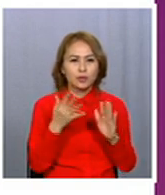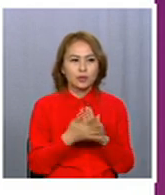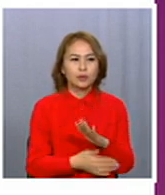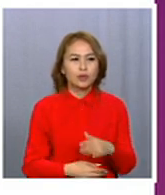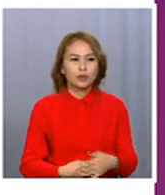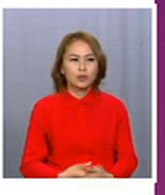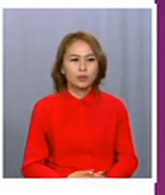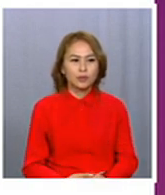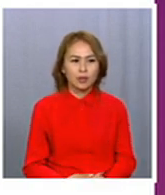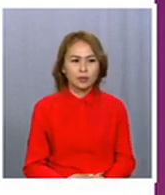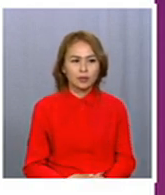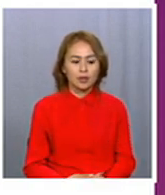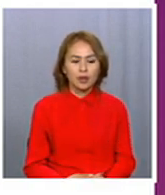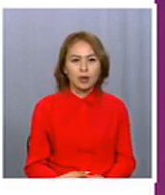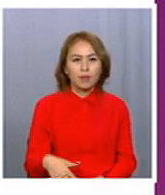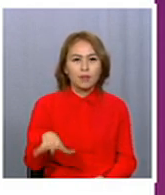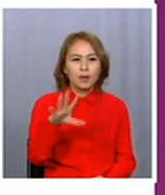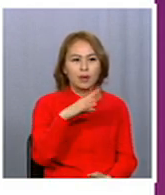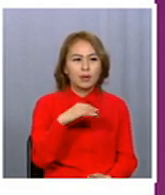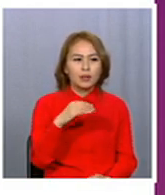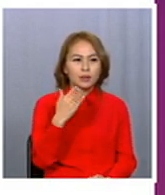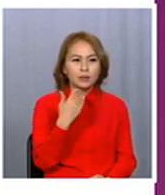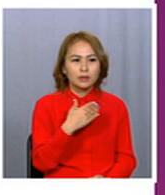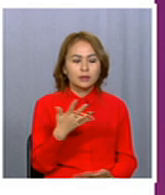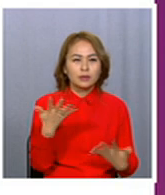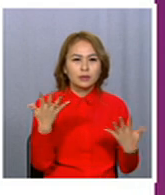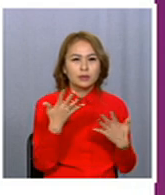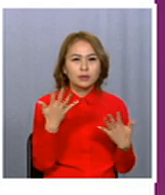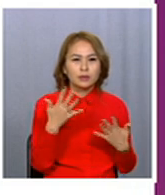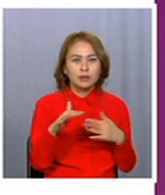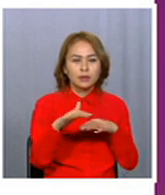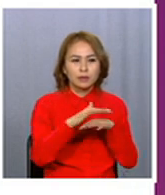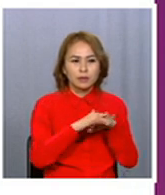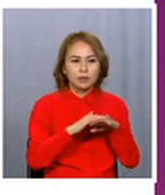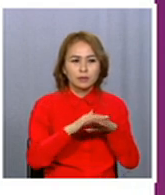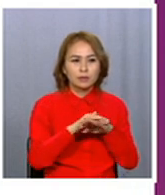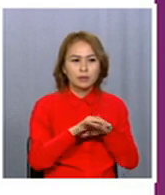күн жұмсайды. Бұл қай аспан денесі екен?